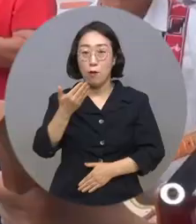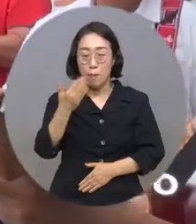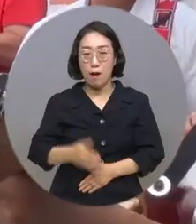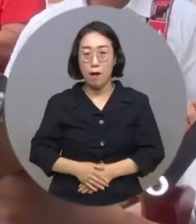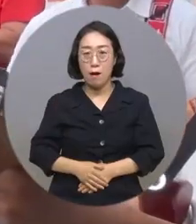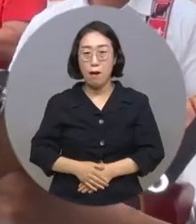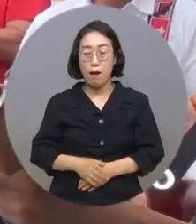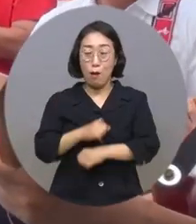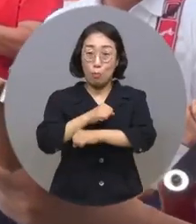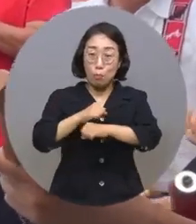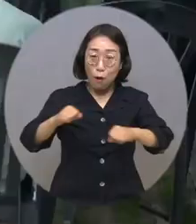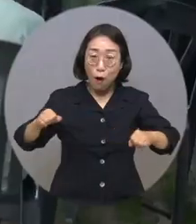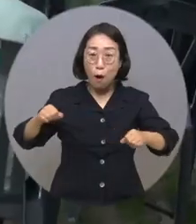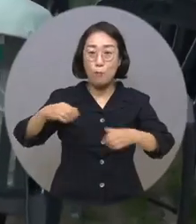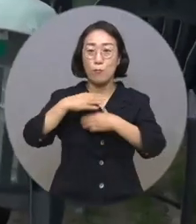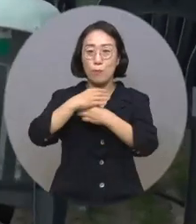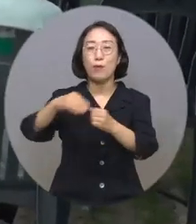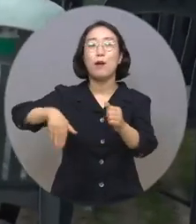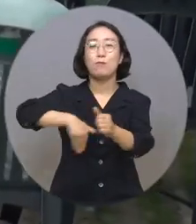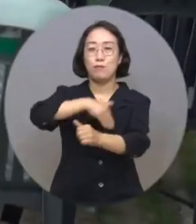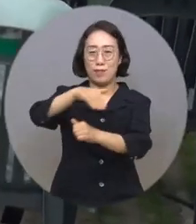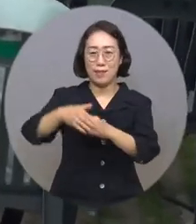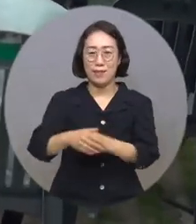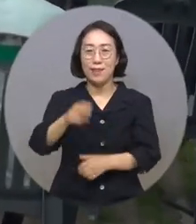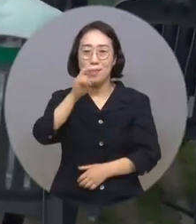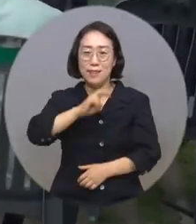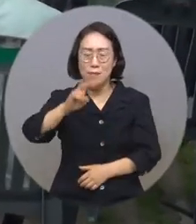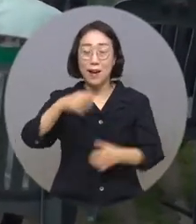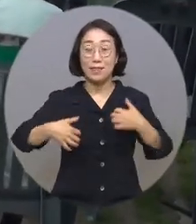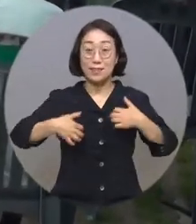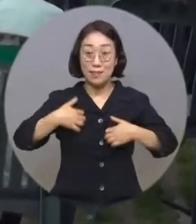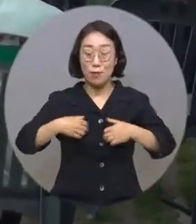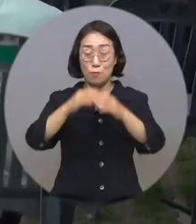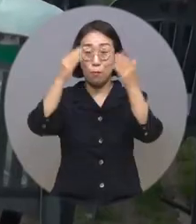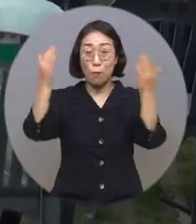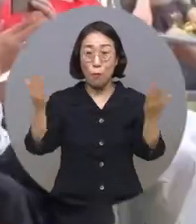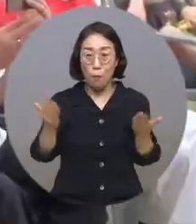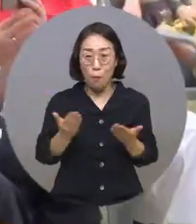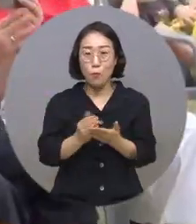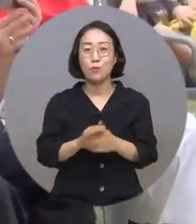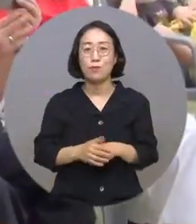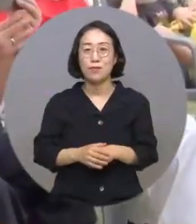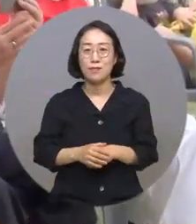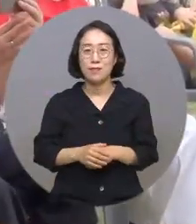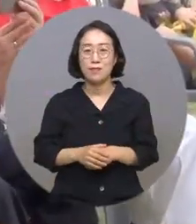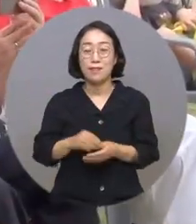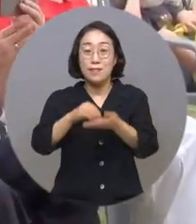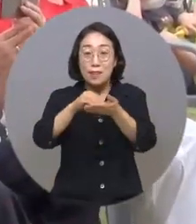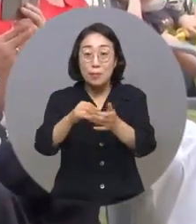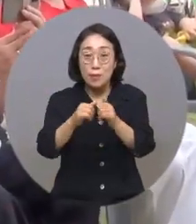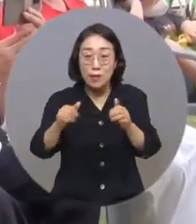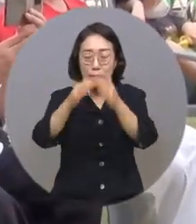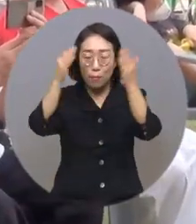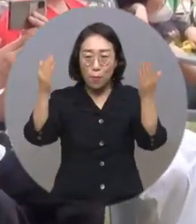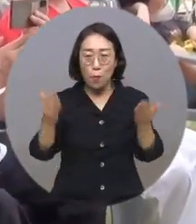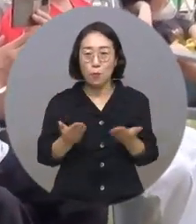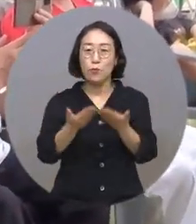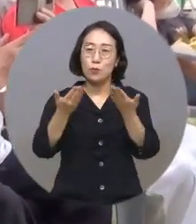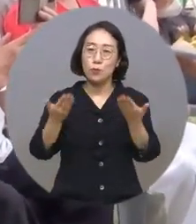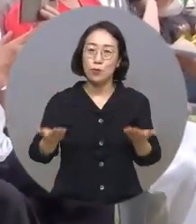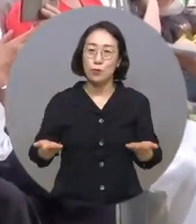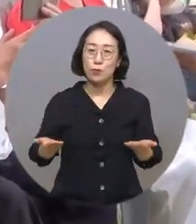트인 안락한 분위기, 신나는 음악, 그 모두가 관람객들의 하루를 쉼으로